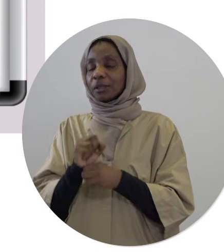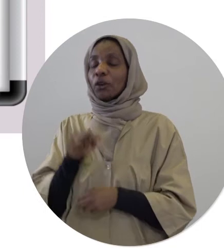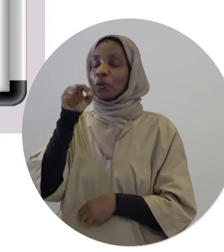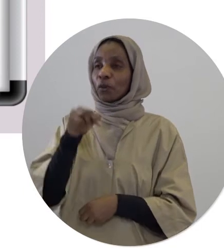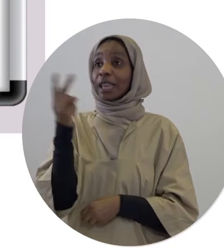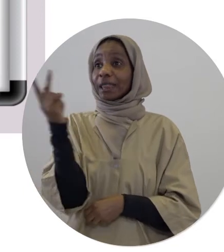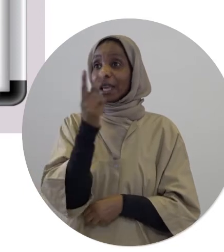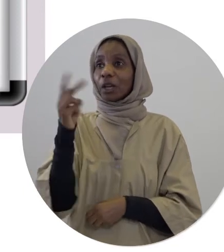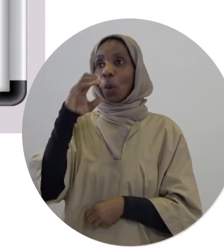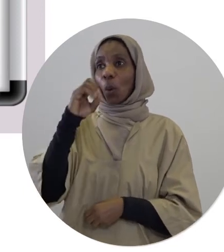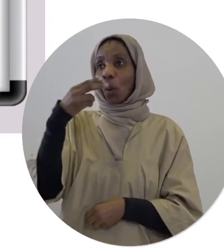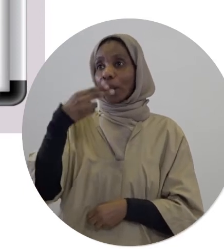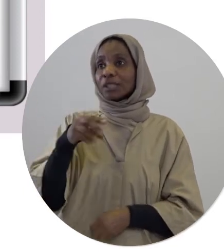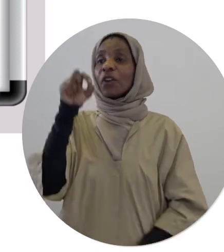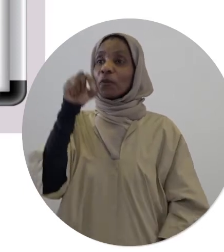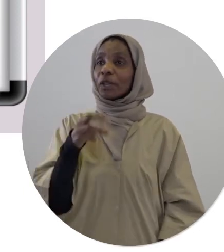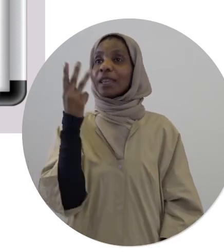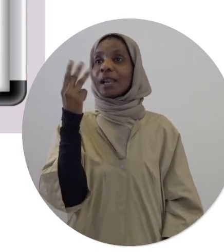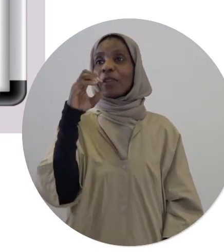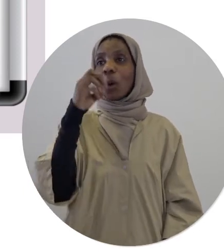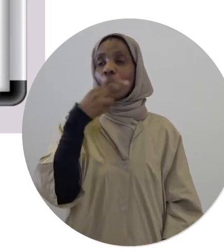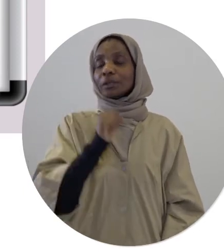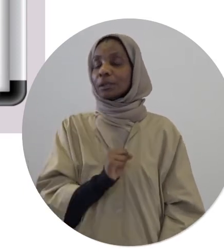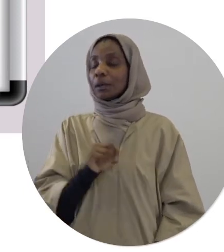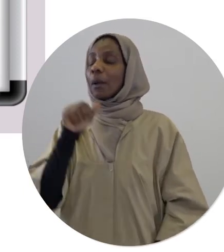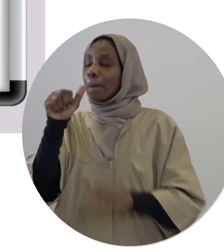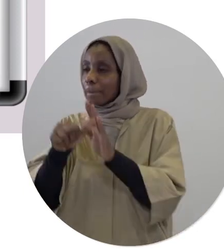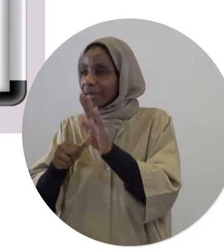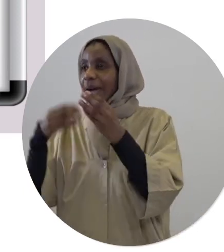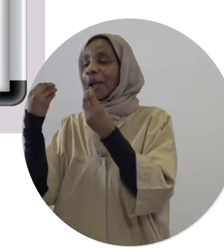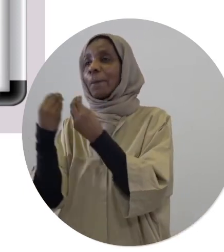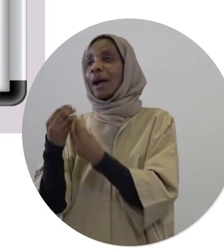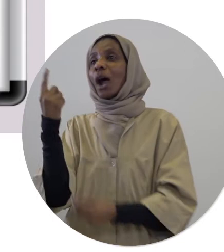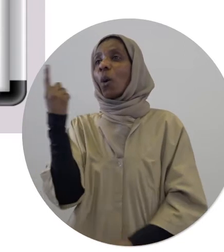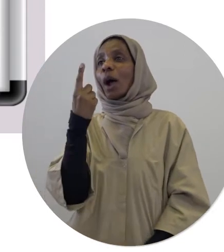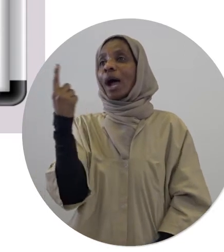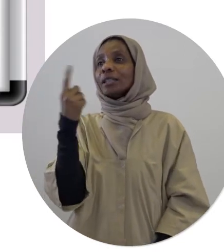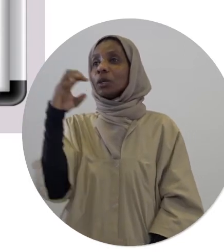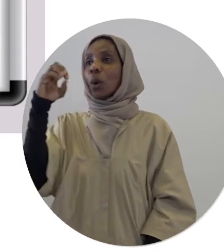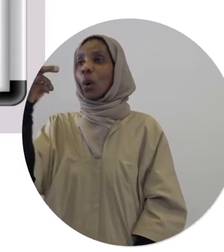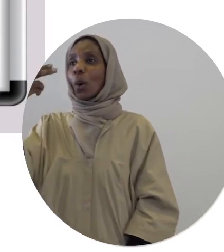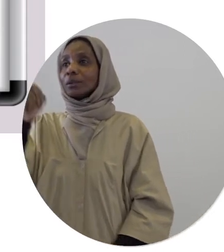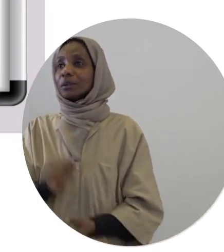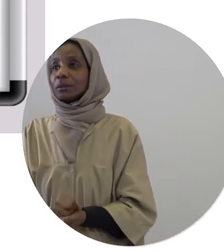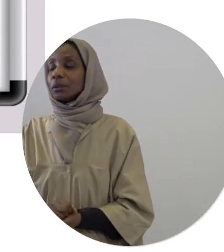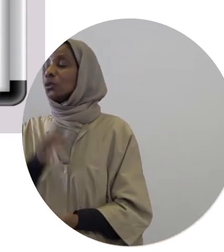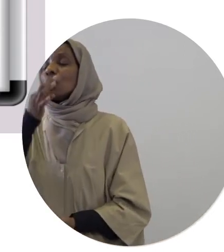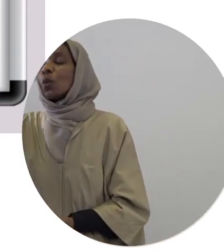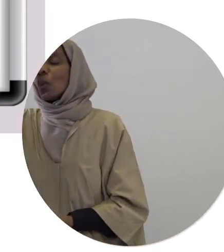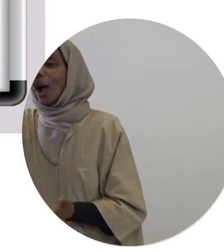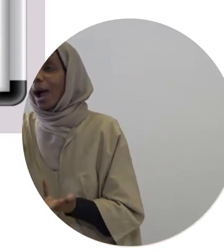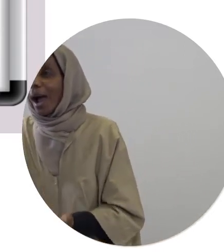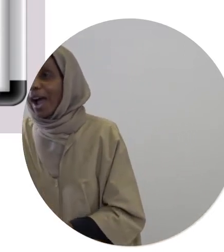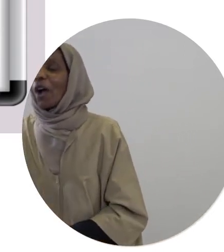عديدة الهيدروكسيل. نتعرف على الكحولات أحادية الهيدروكسيل. هي كحولات تتميز